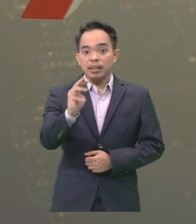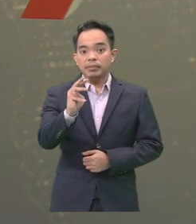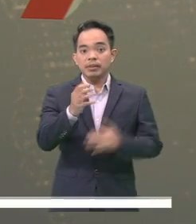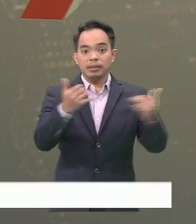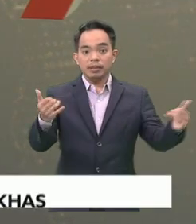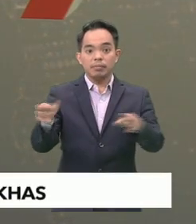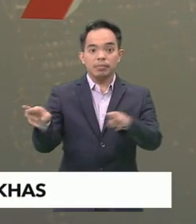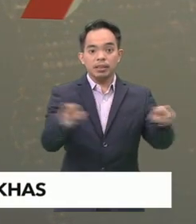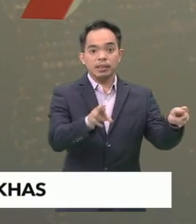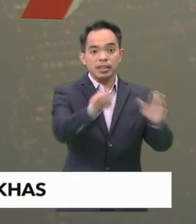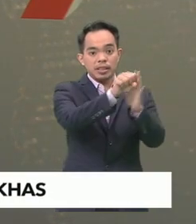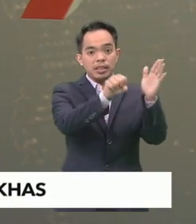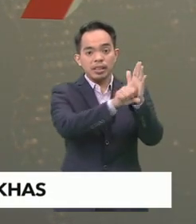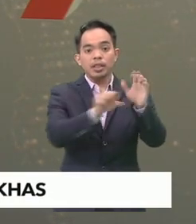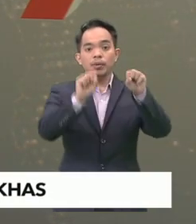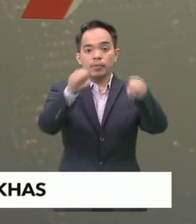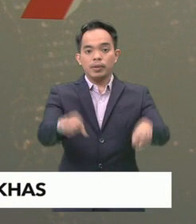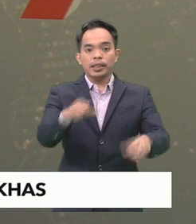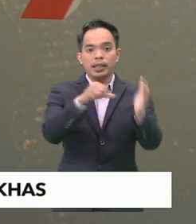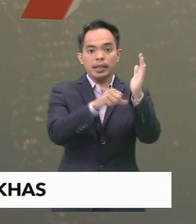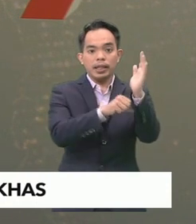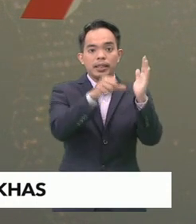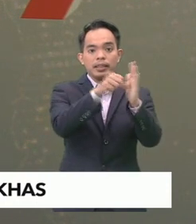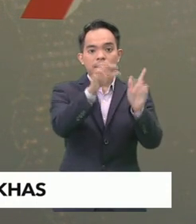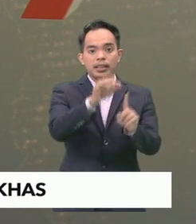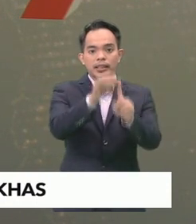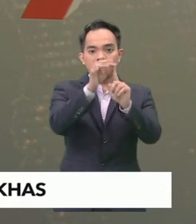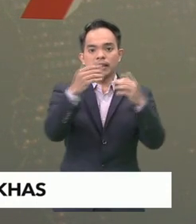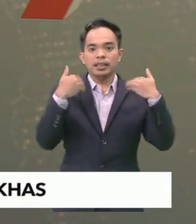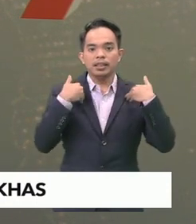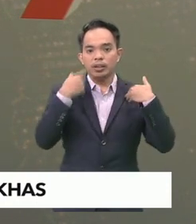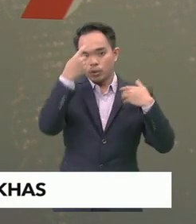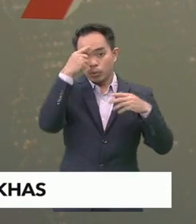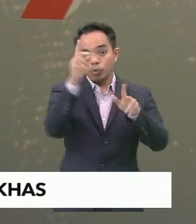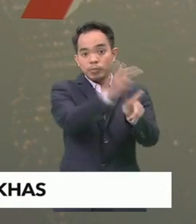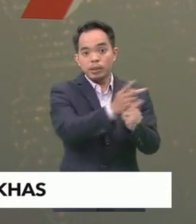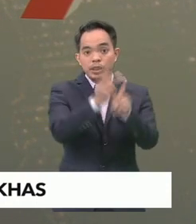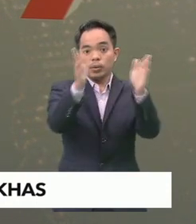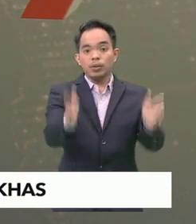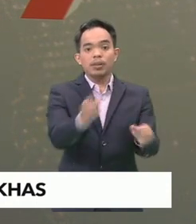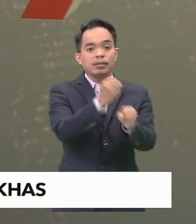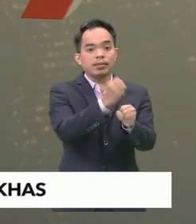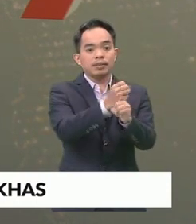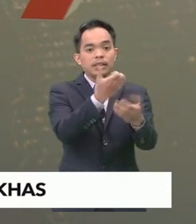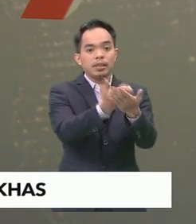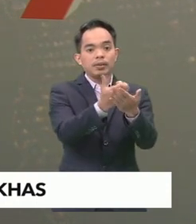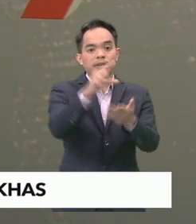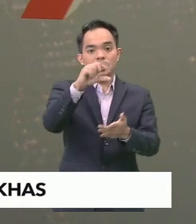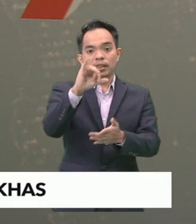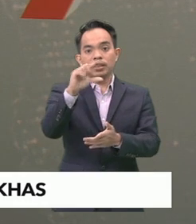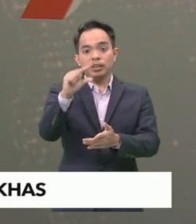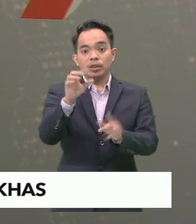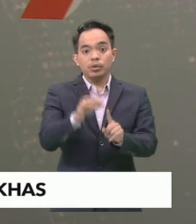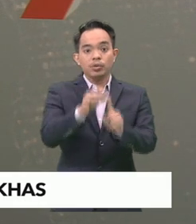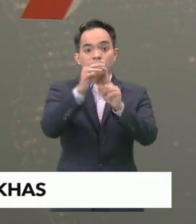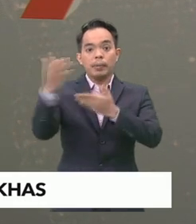sedang merangkai garis panduan bagi membolehkan akta khas diwujudkan bagi membela pekerja ekonomi gig